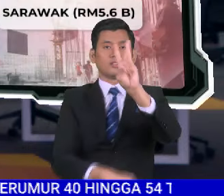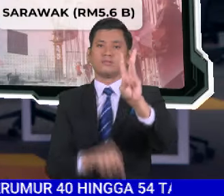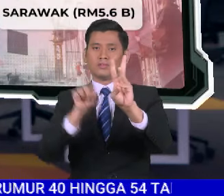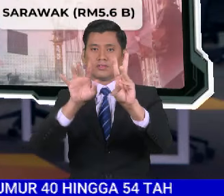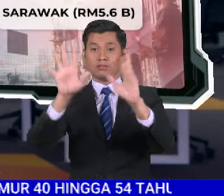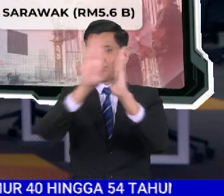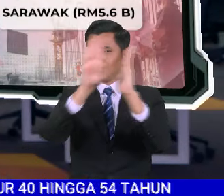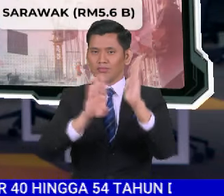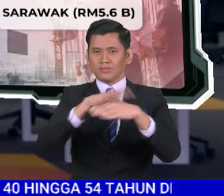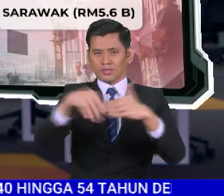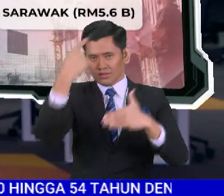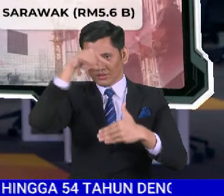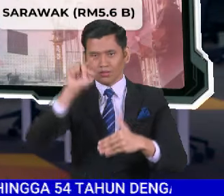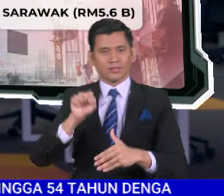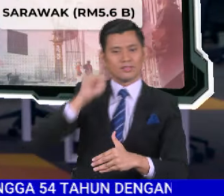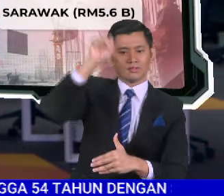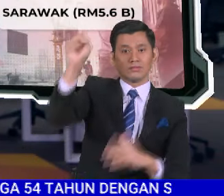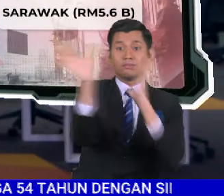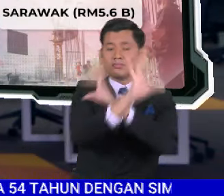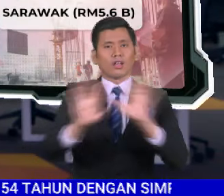Ringgit untuk sabar